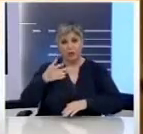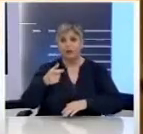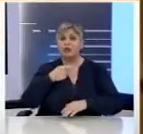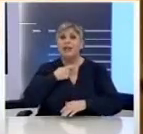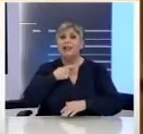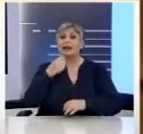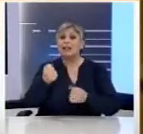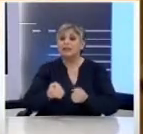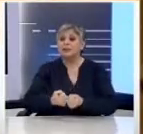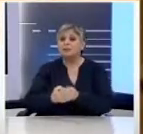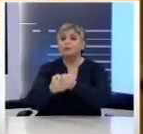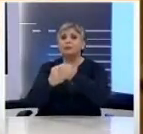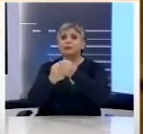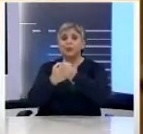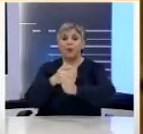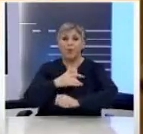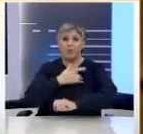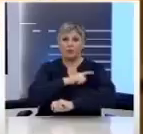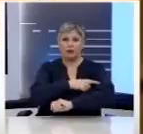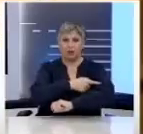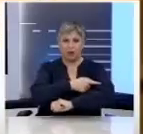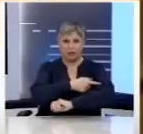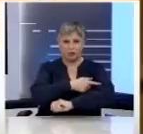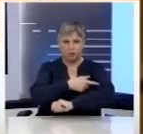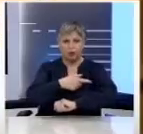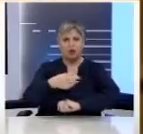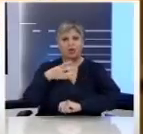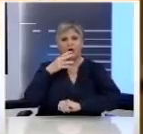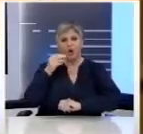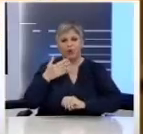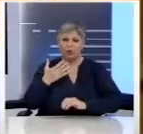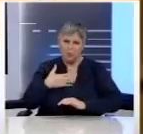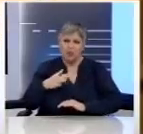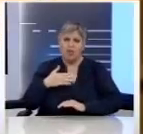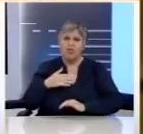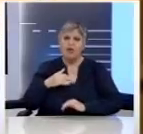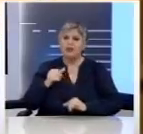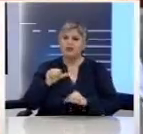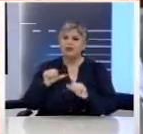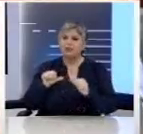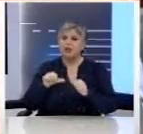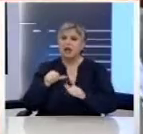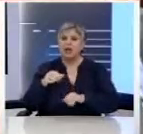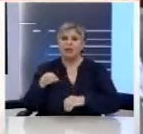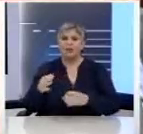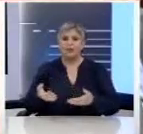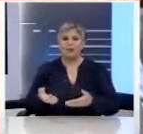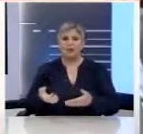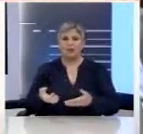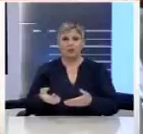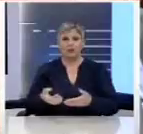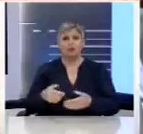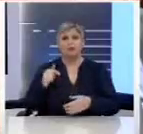να κάνει αλλαγή φύλου, να αποκτήσει το δικαίωμα στον αυτοπροσδιορισμό, δίνεται